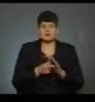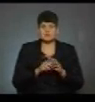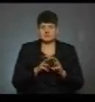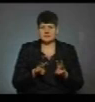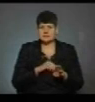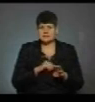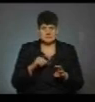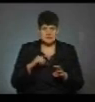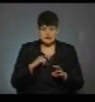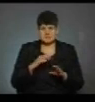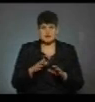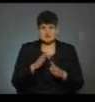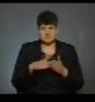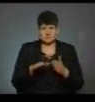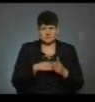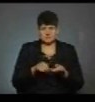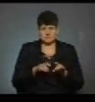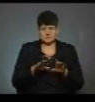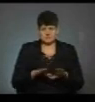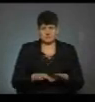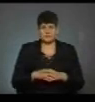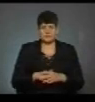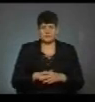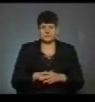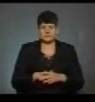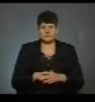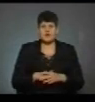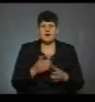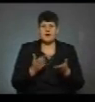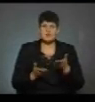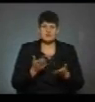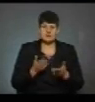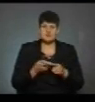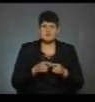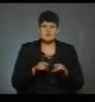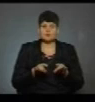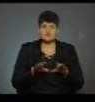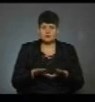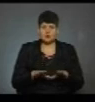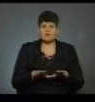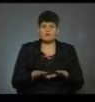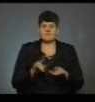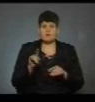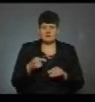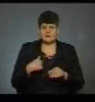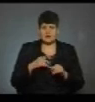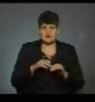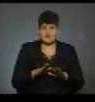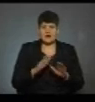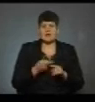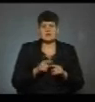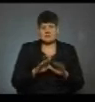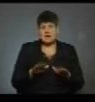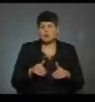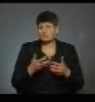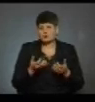ми перебували 3 місяці на скасування цієї постанови в суді. Але ця постанова попередня вимагала від нас дій, а ця рекомендує нам